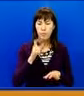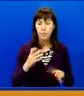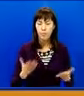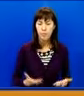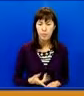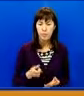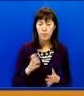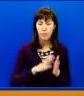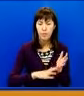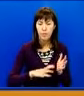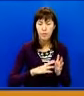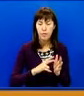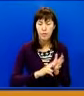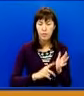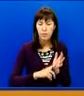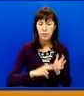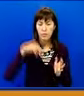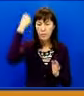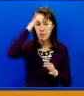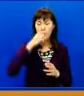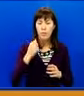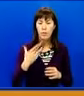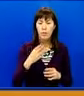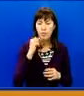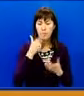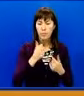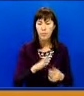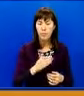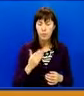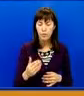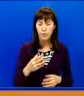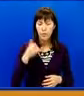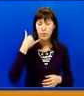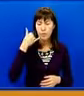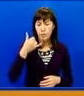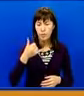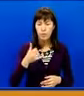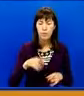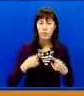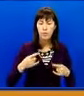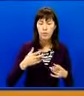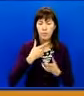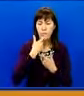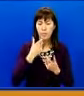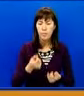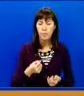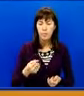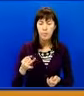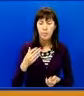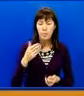житель 1978 года рождения. Мужчина сообщил, что на его сотовый номер поступило несколько смс-сообщений